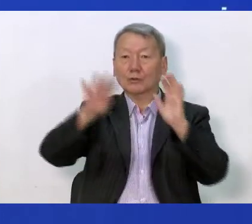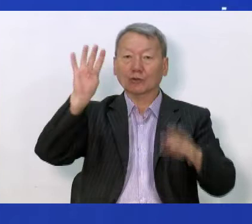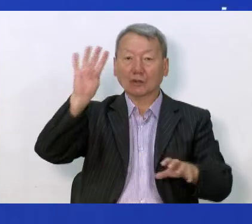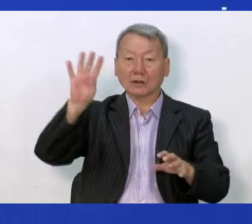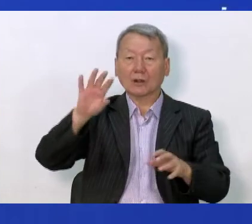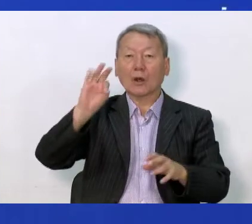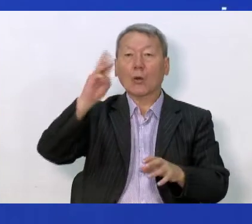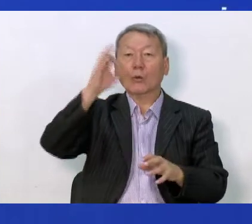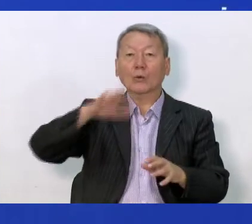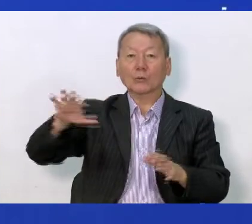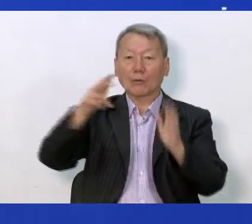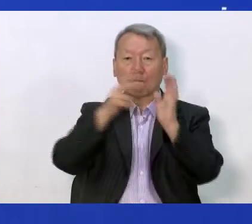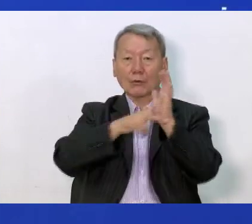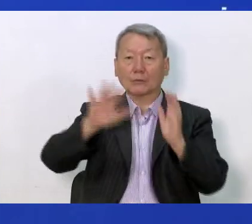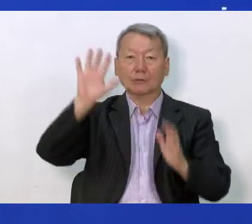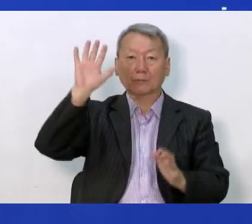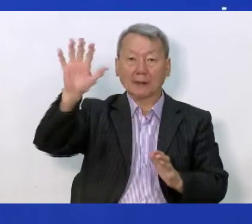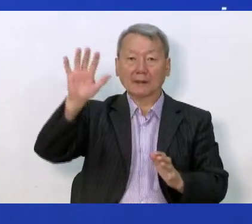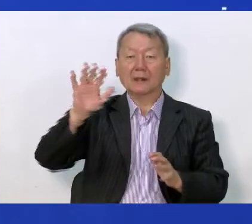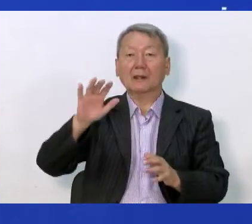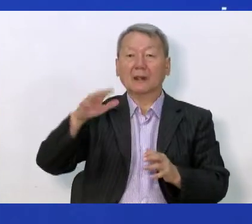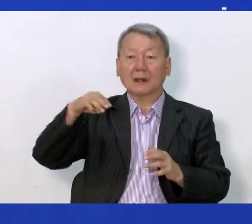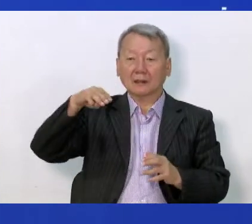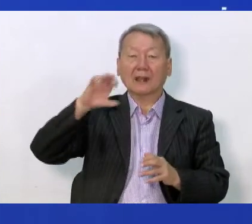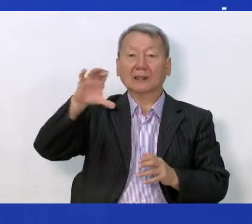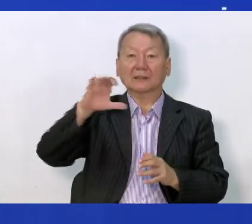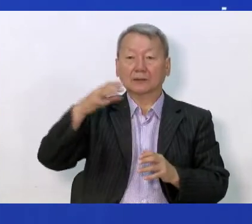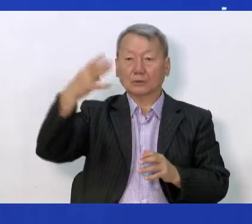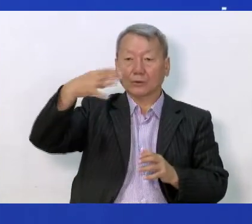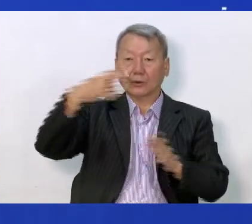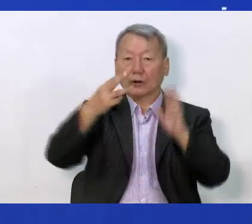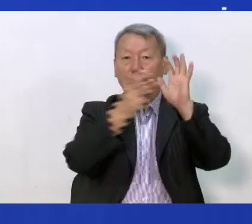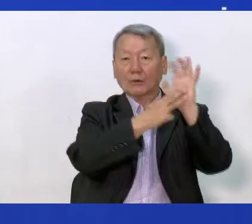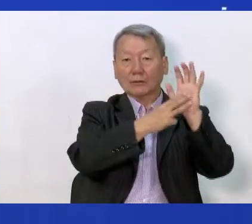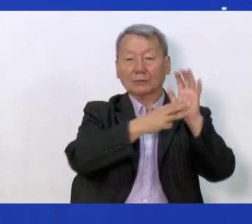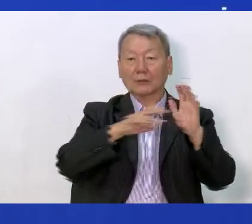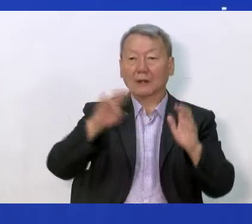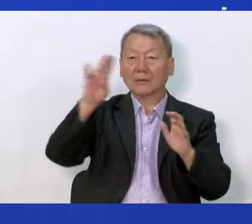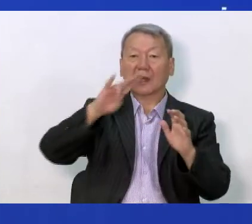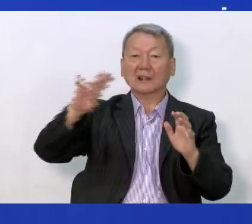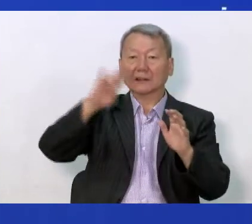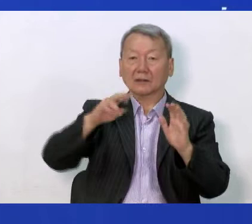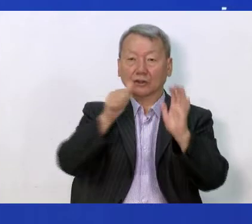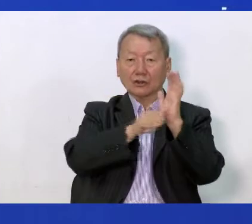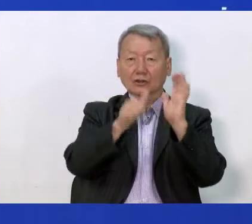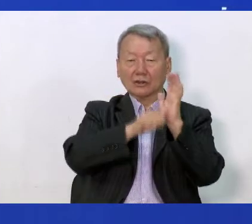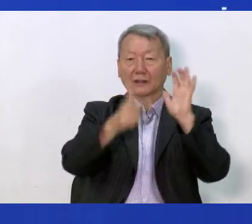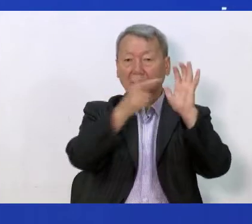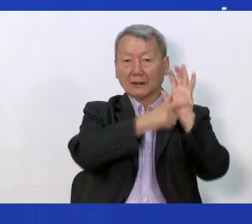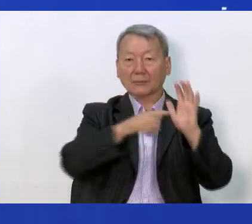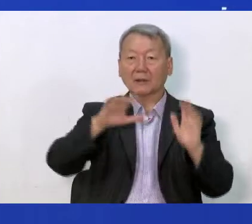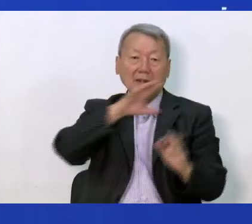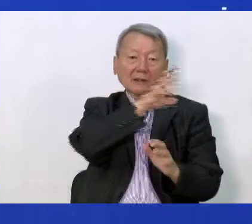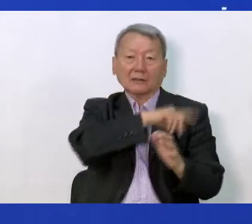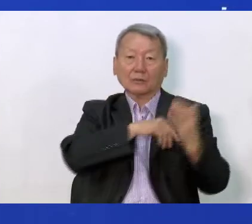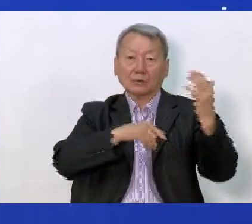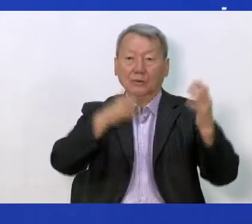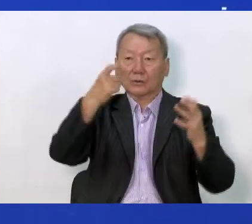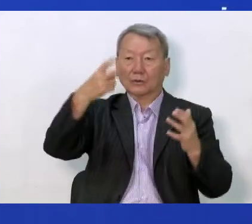84, в Вожской области 85, в Таласской области 48, в Нарынской области 67, в Иссык-Кульской